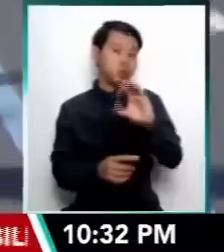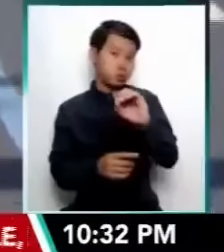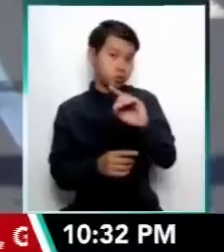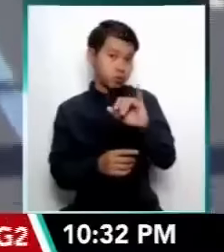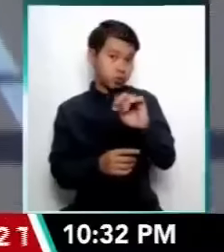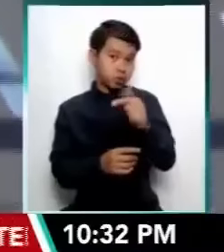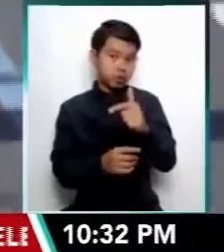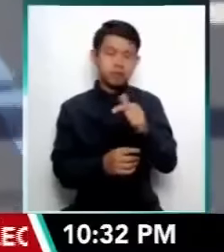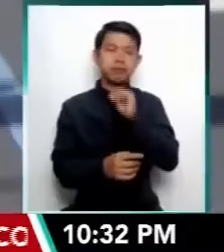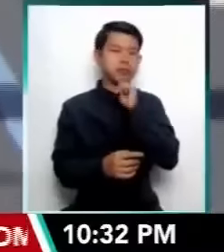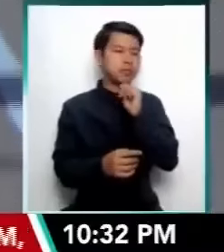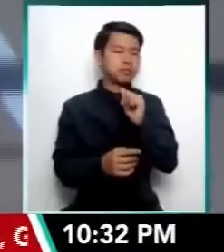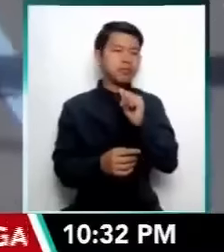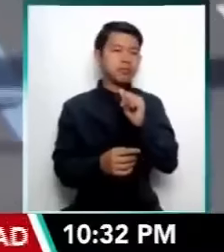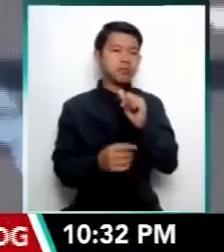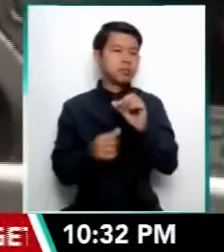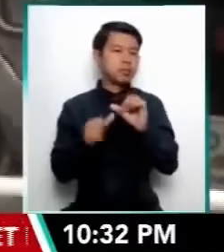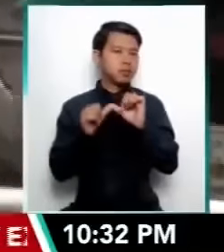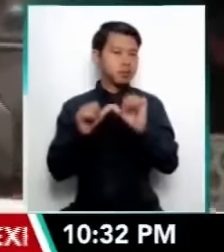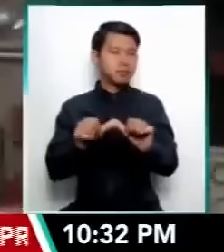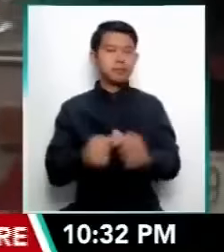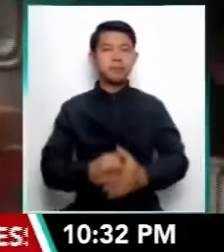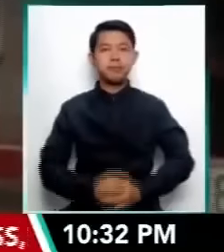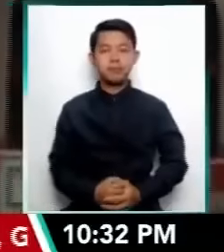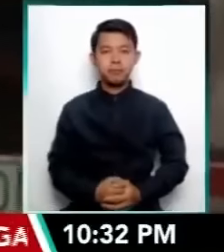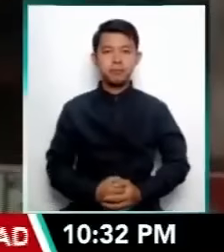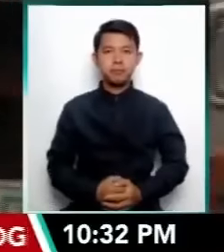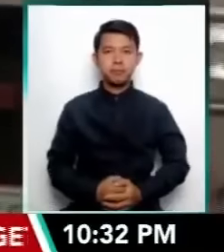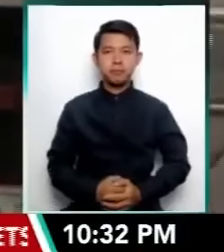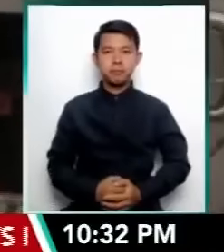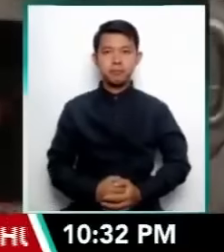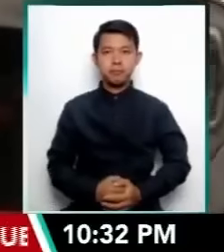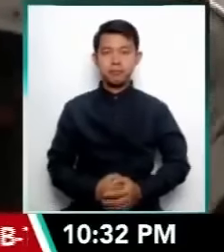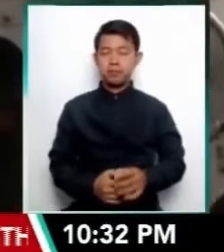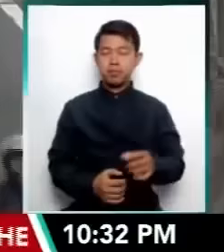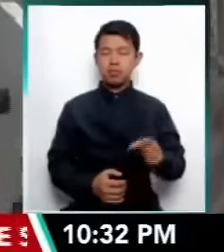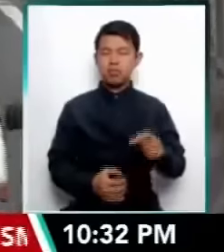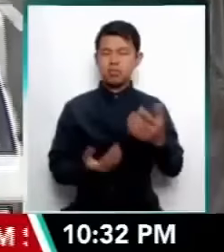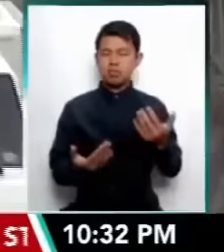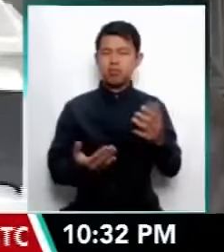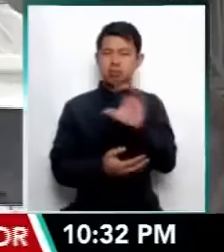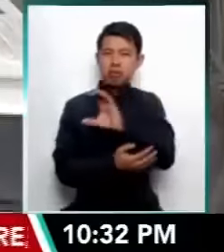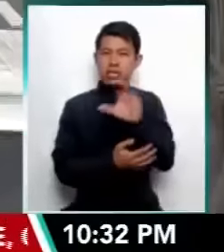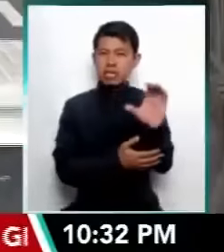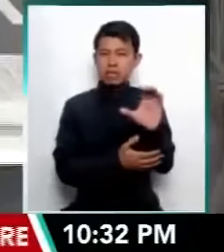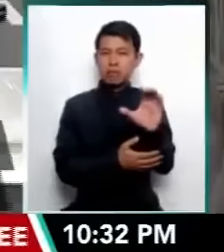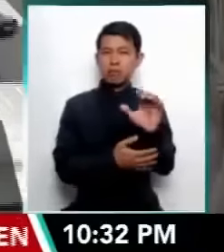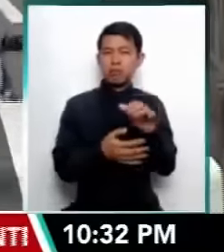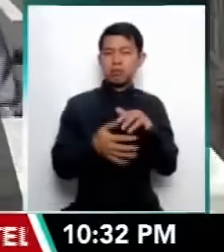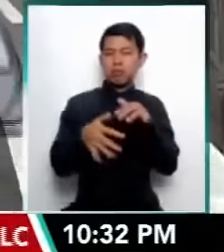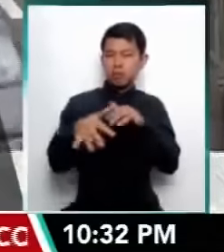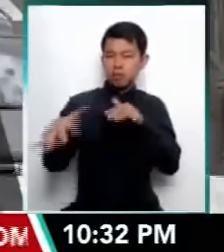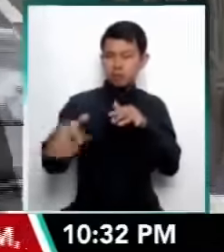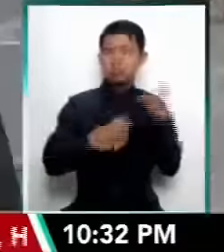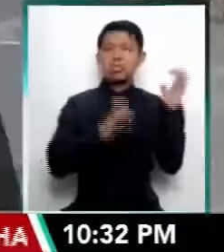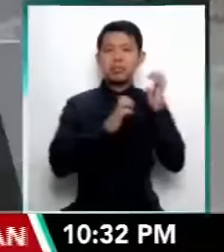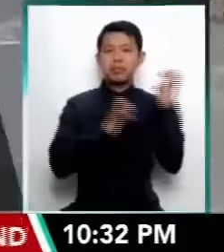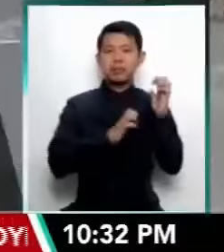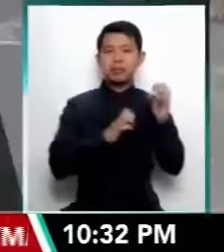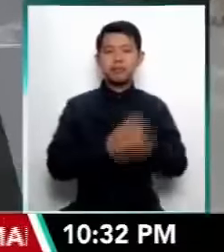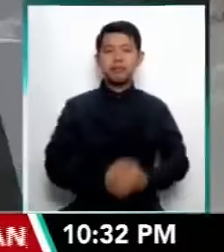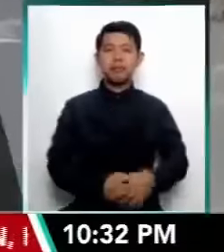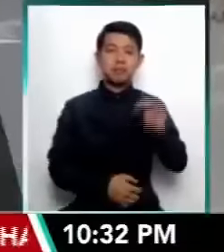lahat ng Christmas shopping, ine-expect namin na yan mangyayari. Pinaghahandaan din ng MMDA ang Parade of Stars ng